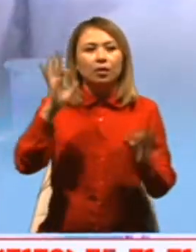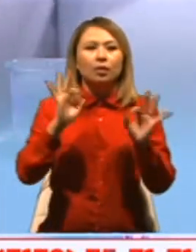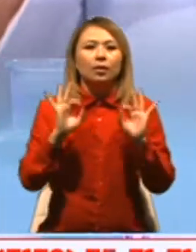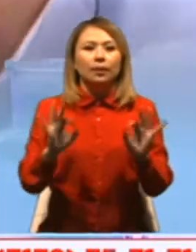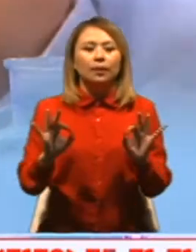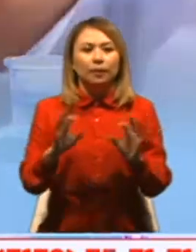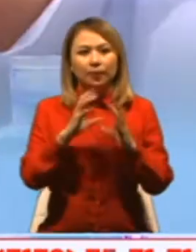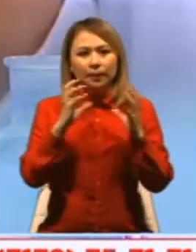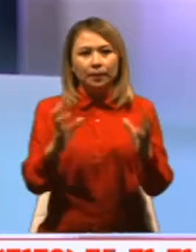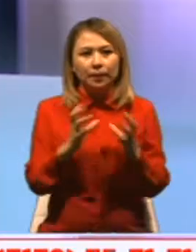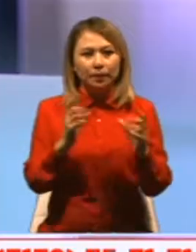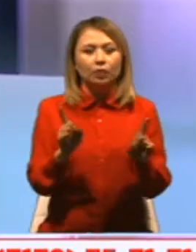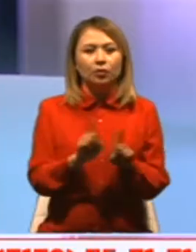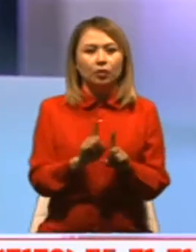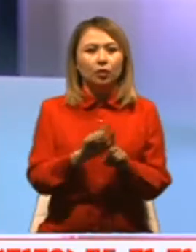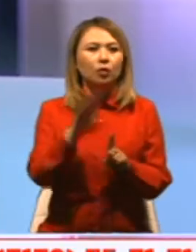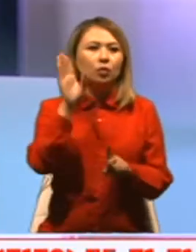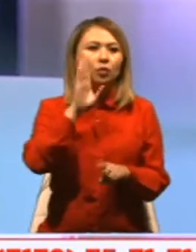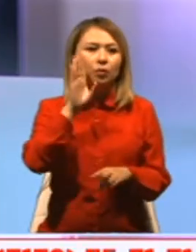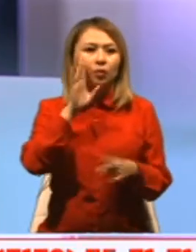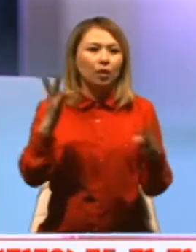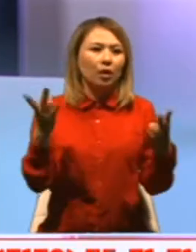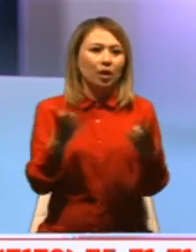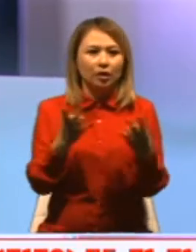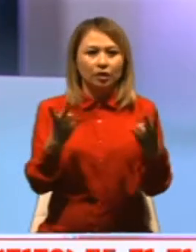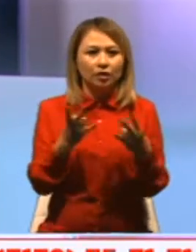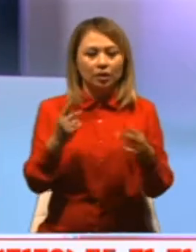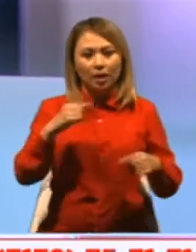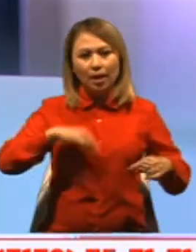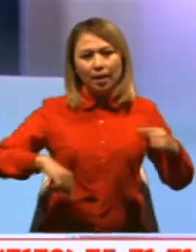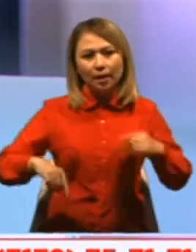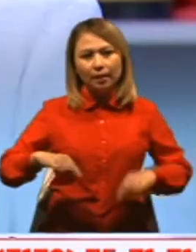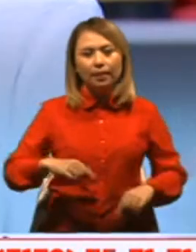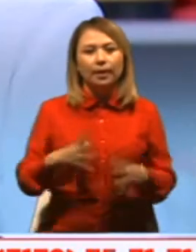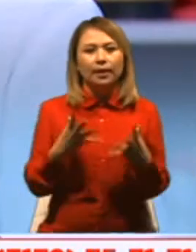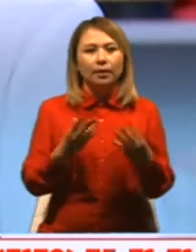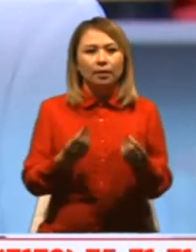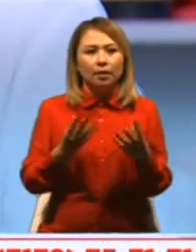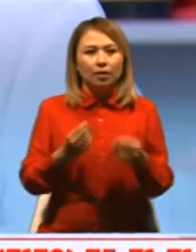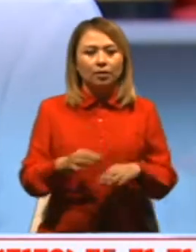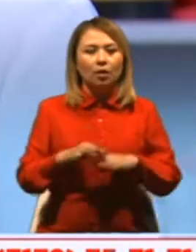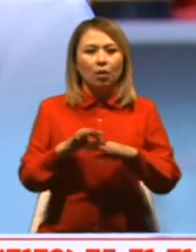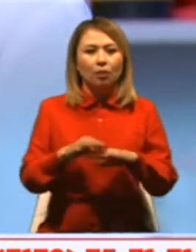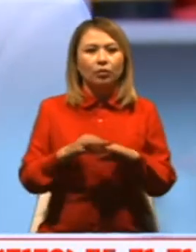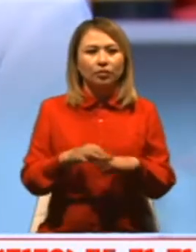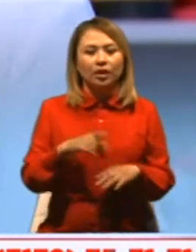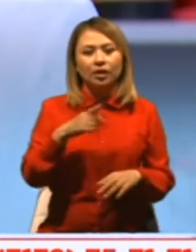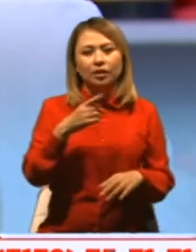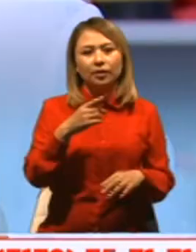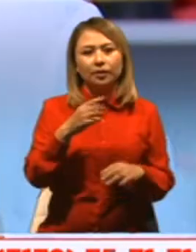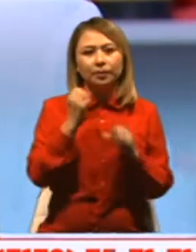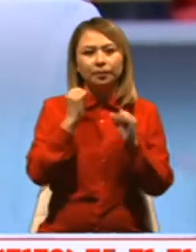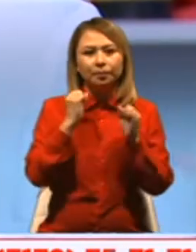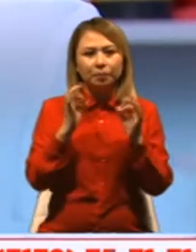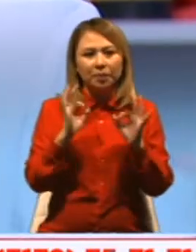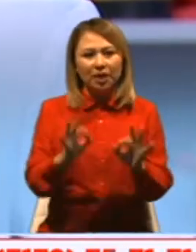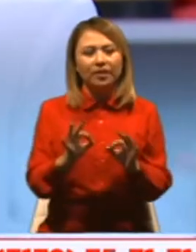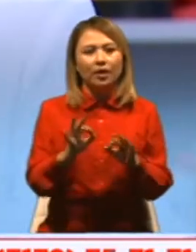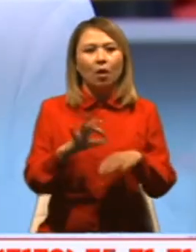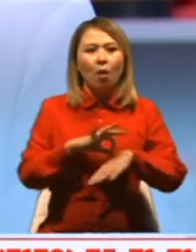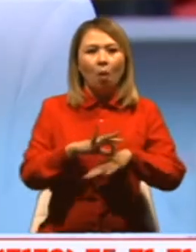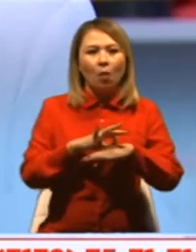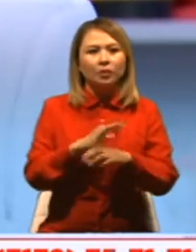ұстап тұру үшін оған да су қажет. Бүкіл организмнің, яғни адамда эластикалық қызметті беретін, шеміршектердің серпімділік қасиетін